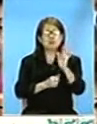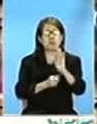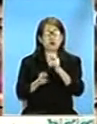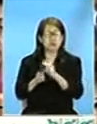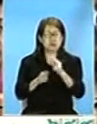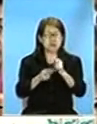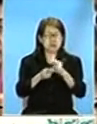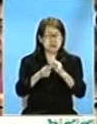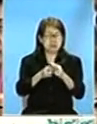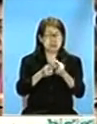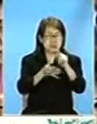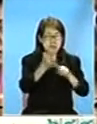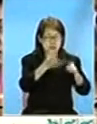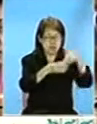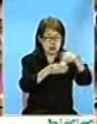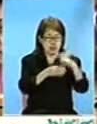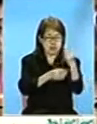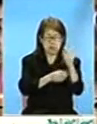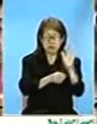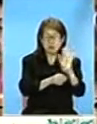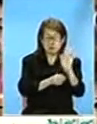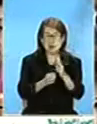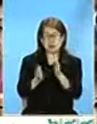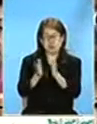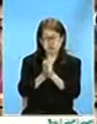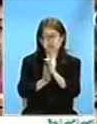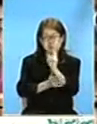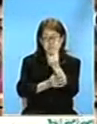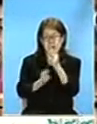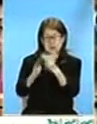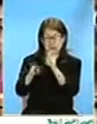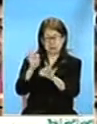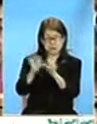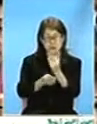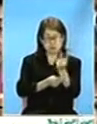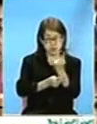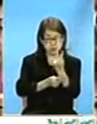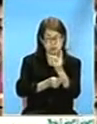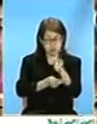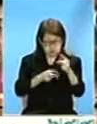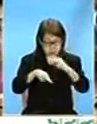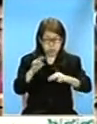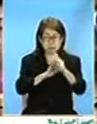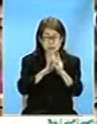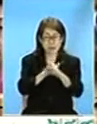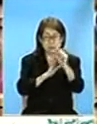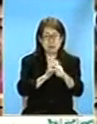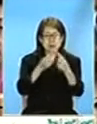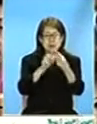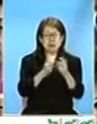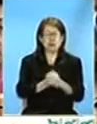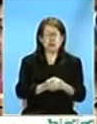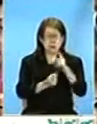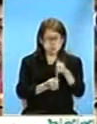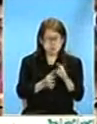การเลือกตั้งโดยตรงทั้งหมดอาจจะมาจากการเลือกตั้งโดยอ้อมแต่แน่นอนที่สุดขาดการยึดโยงกับประชาชนไม่